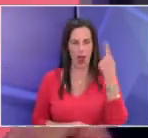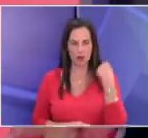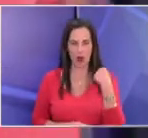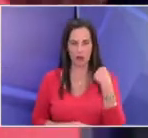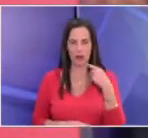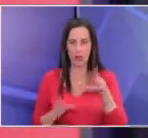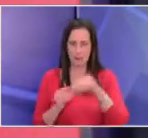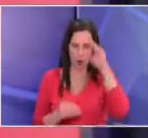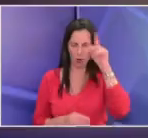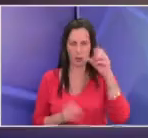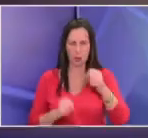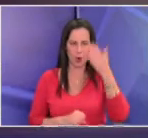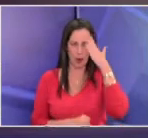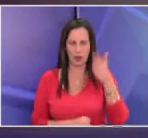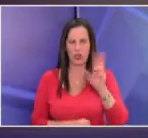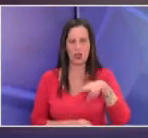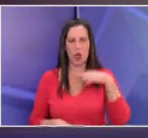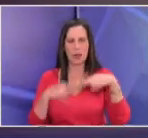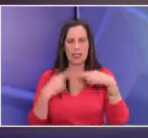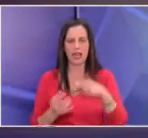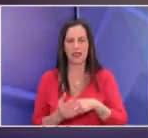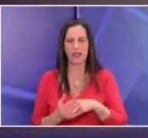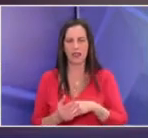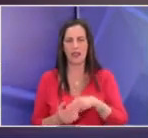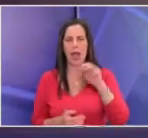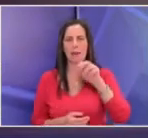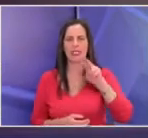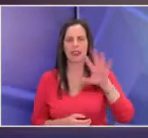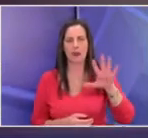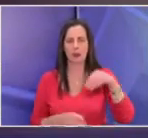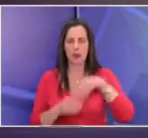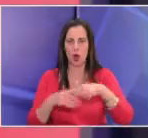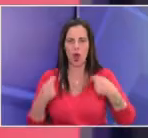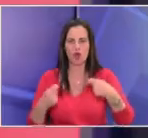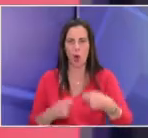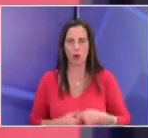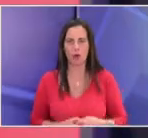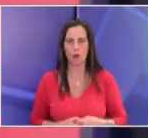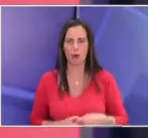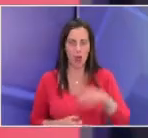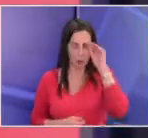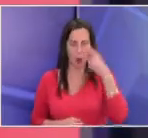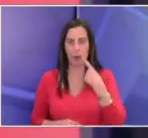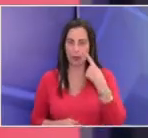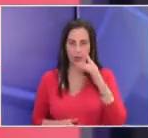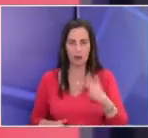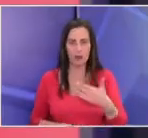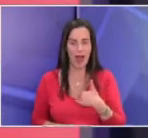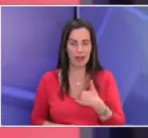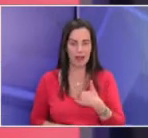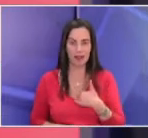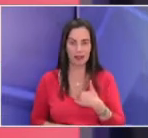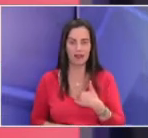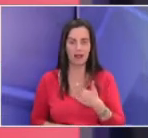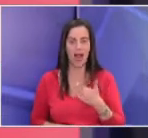שבדיוק בדרך לפה דיברו איתי אנשים. קודם כל נושא קטן, אבל גדול, שהוא אשכרה ביום יום שלנו. כל העניין הזה של האופניים